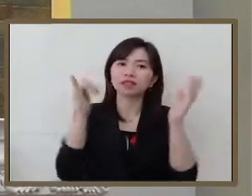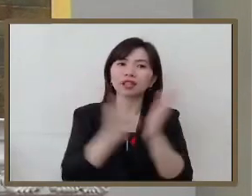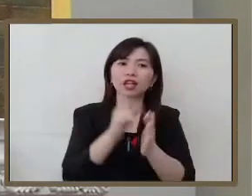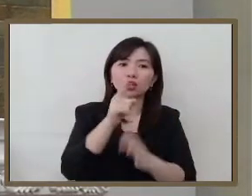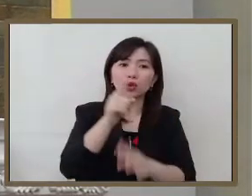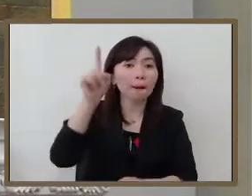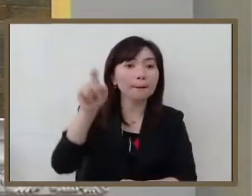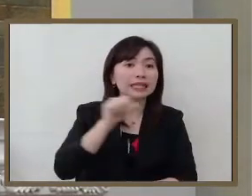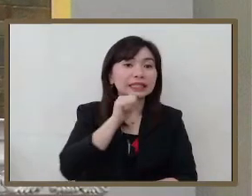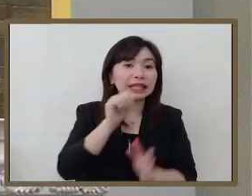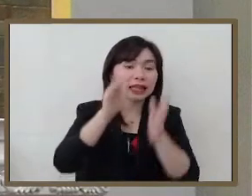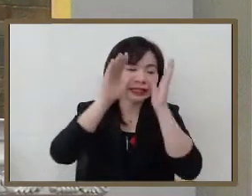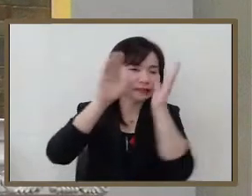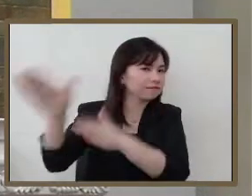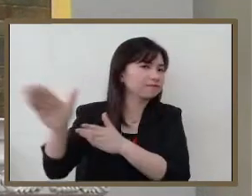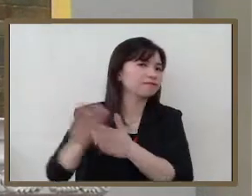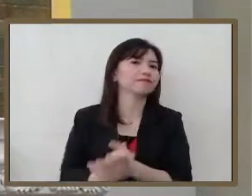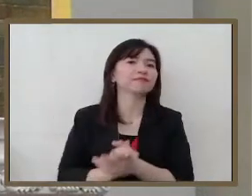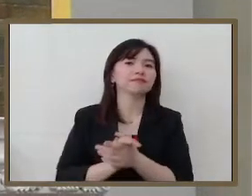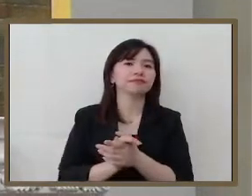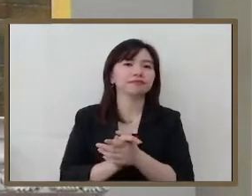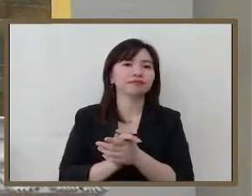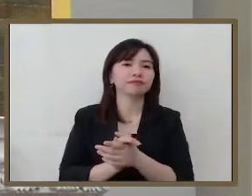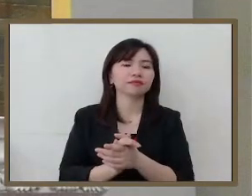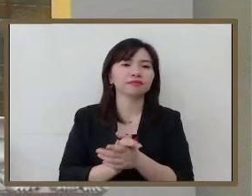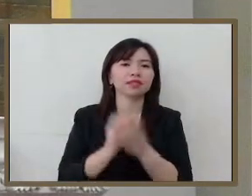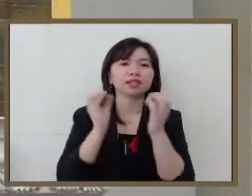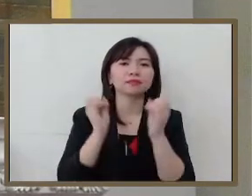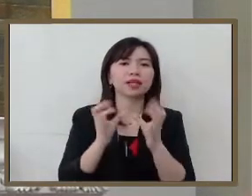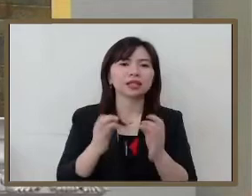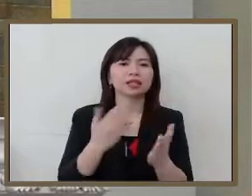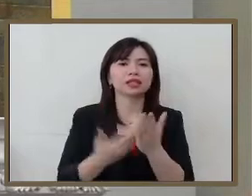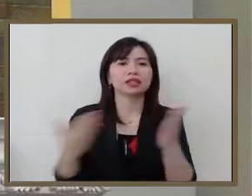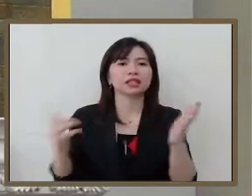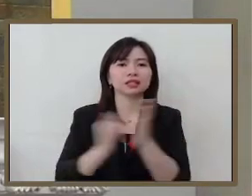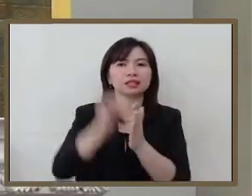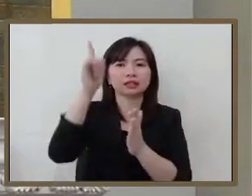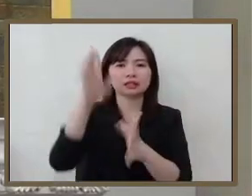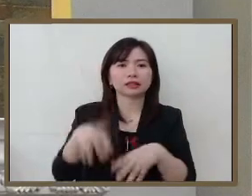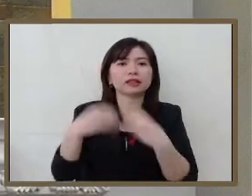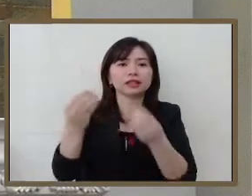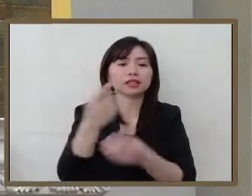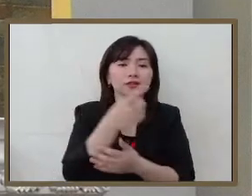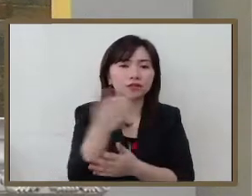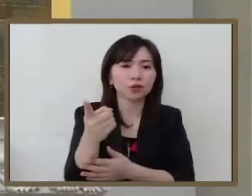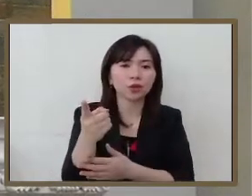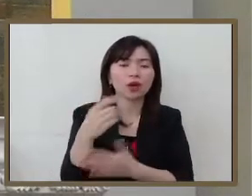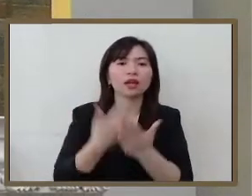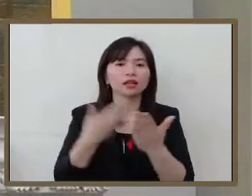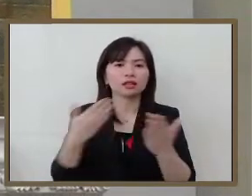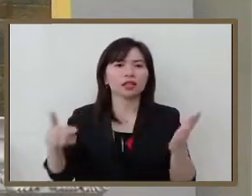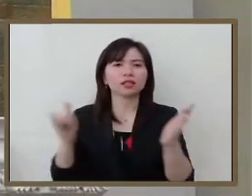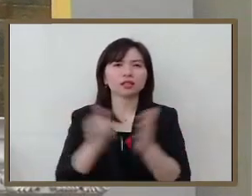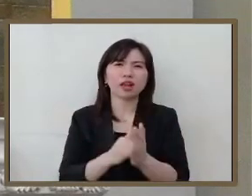neglect. Maraming ibibigay sa iyo ang Diyos na mga bagay na magsisilbing gamot mo